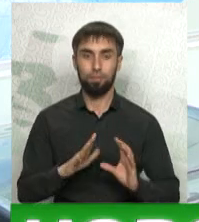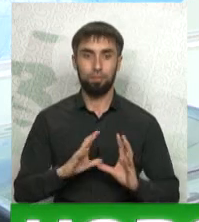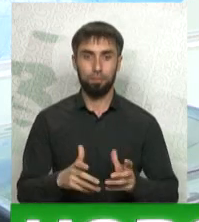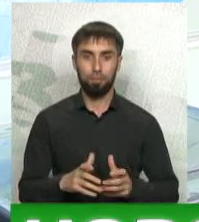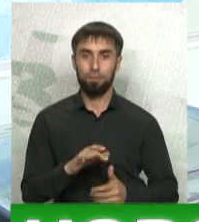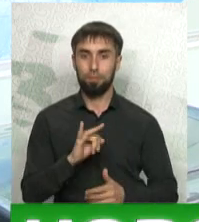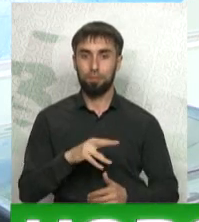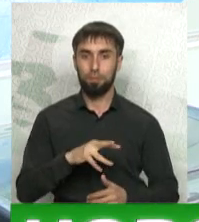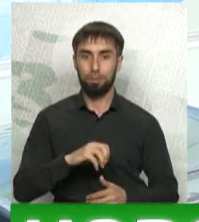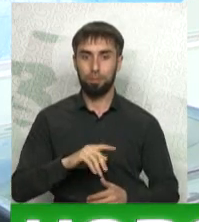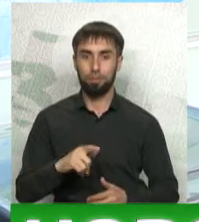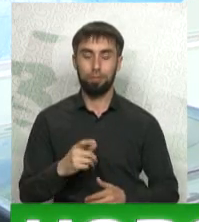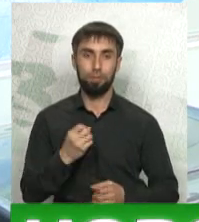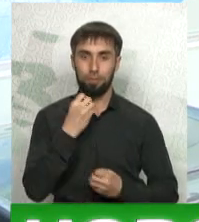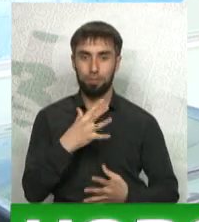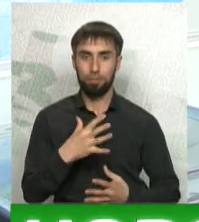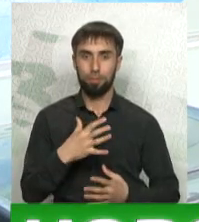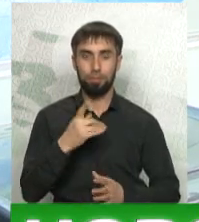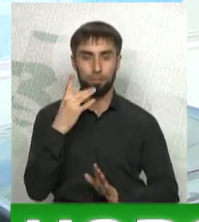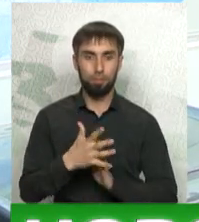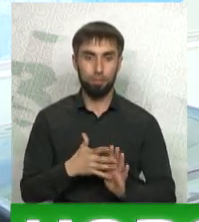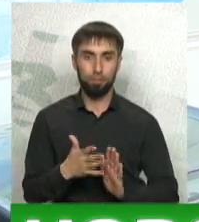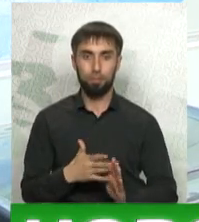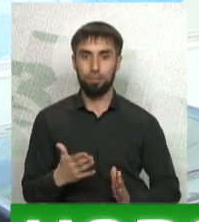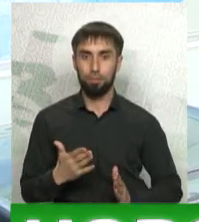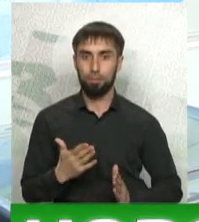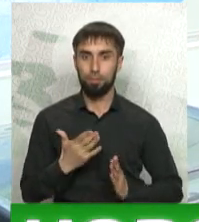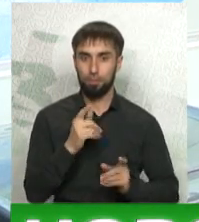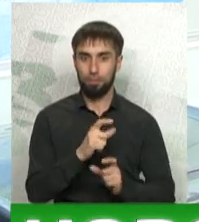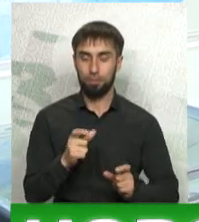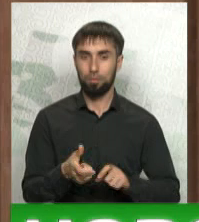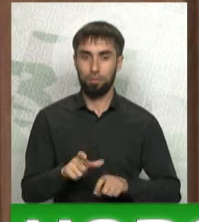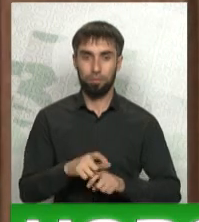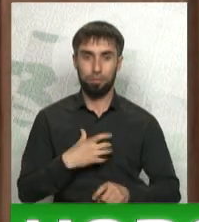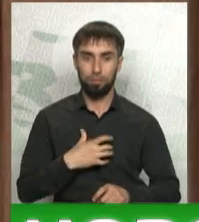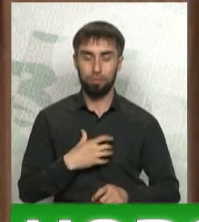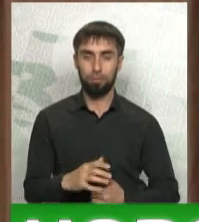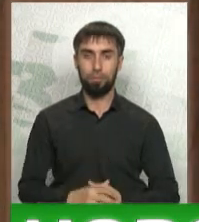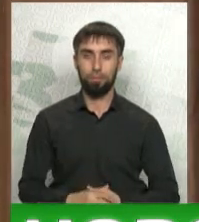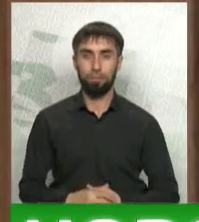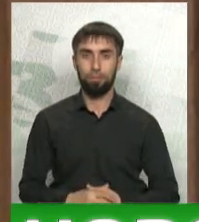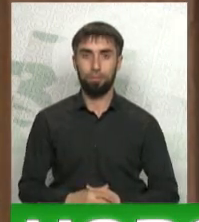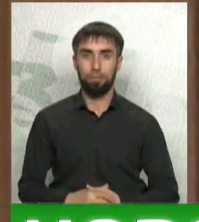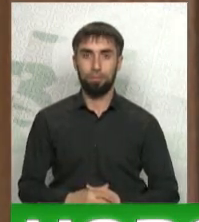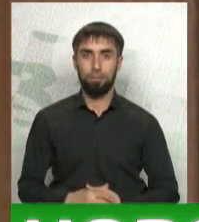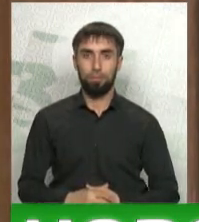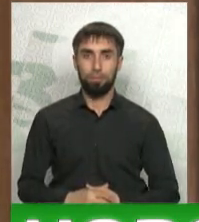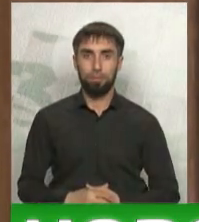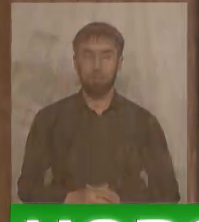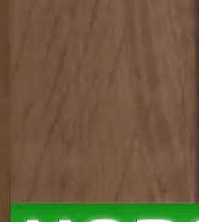иметь хороших понимающих читателей это очень важно диана дудар водам дала к в новости